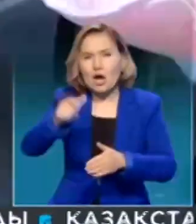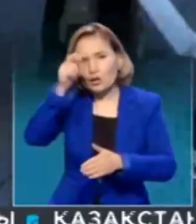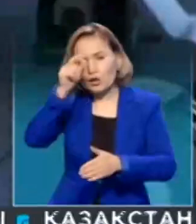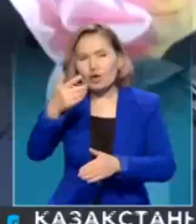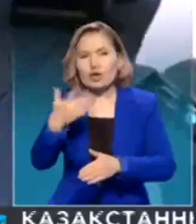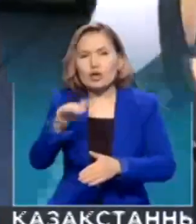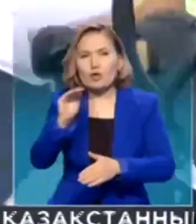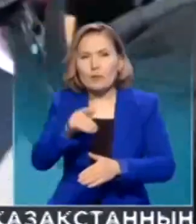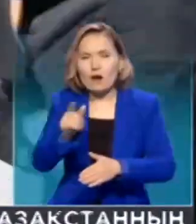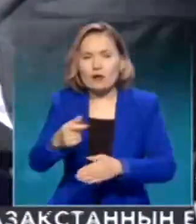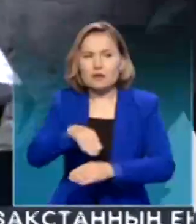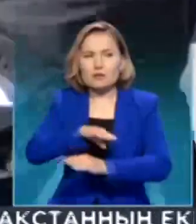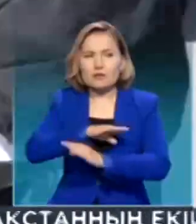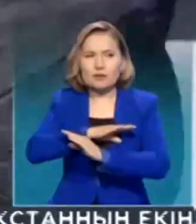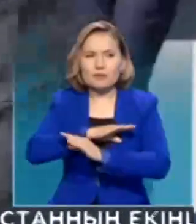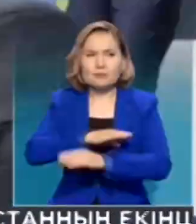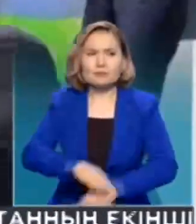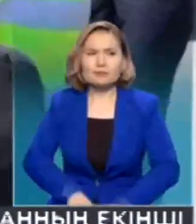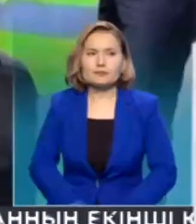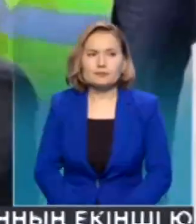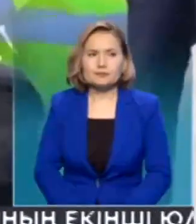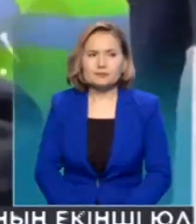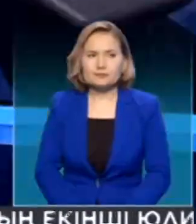мыңдай адам опат болды.